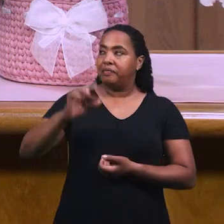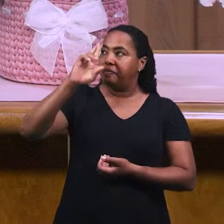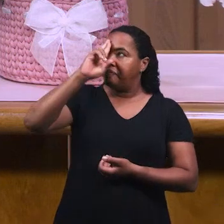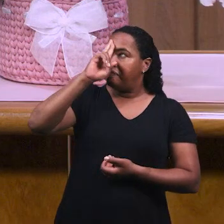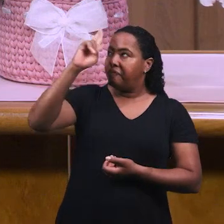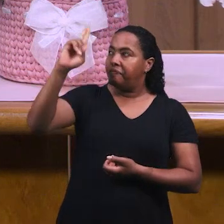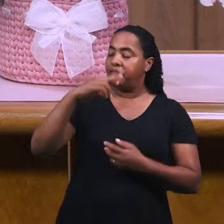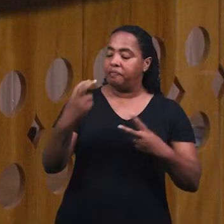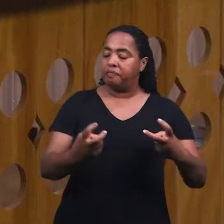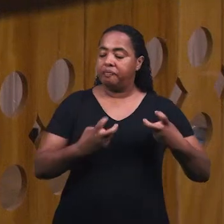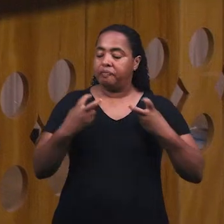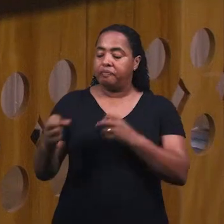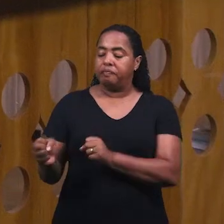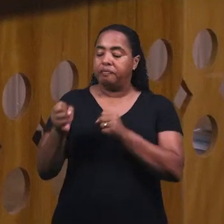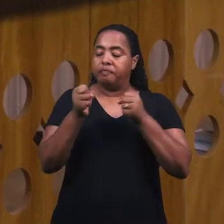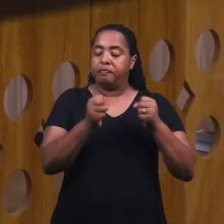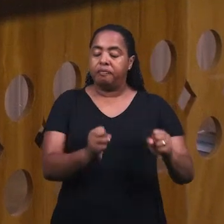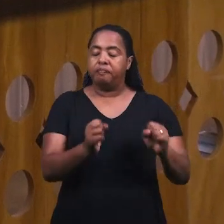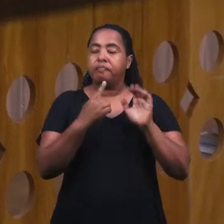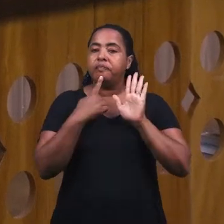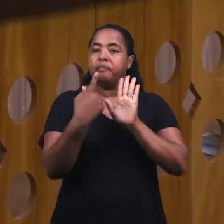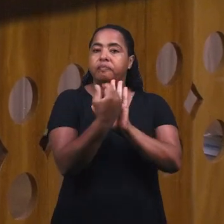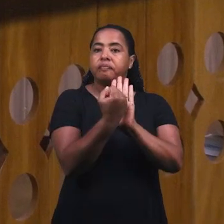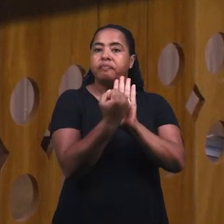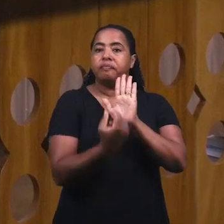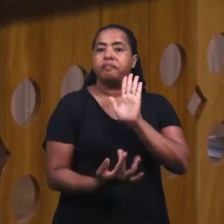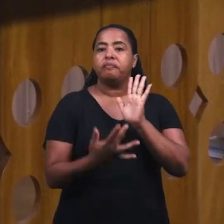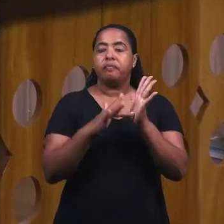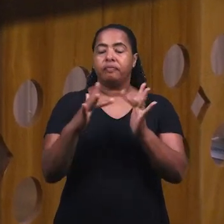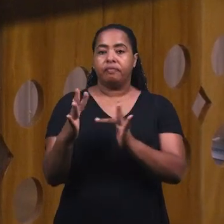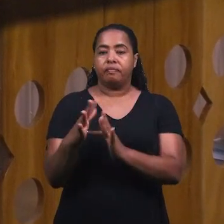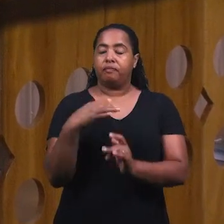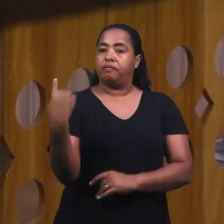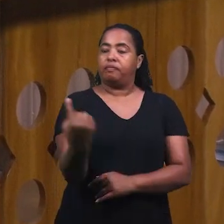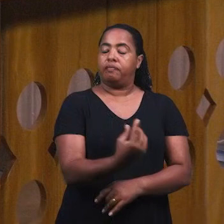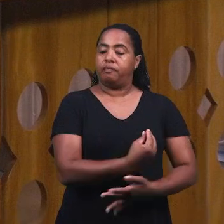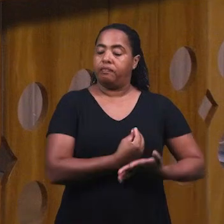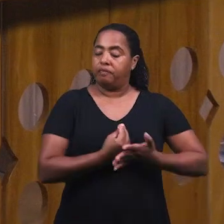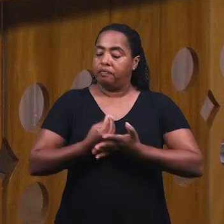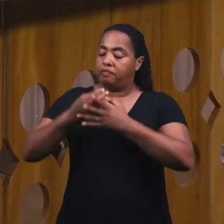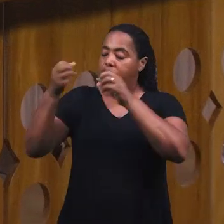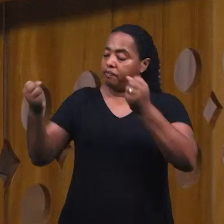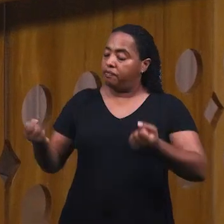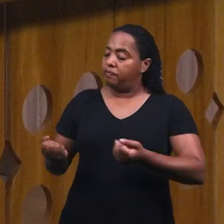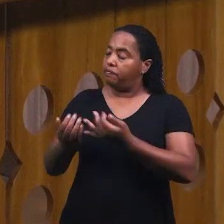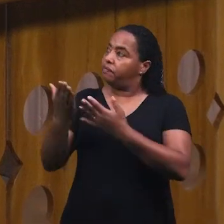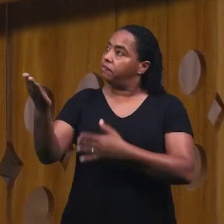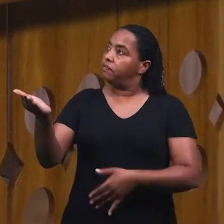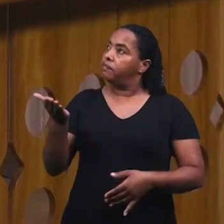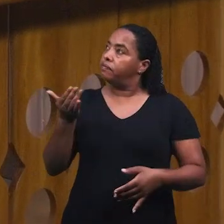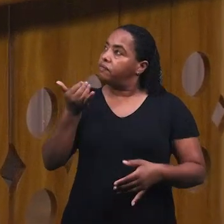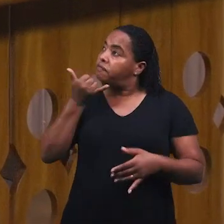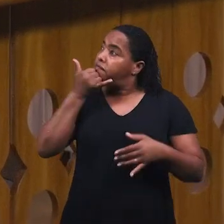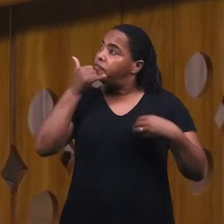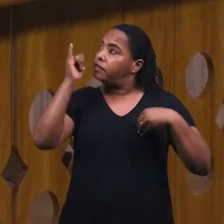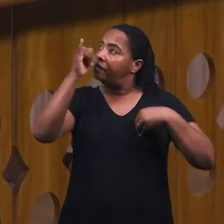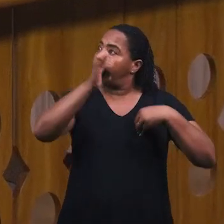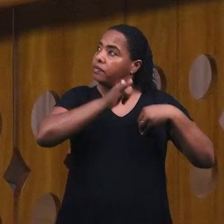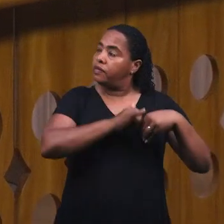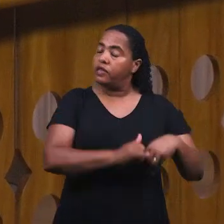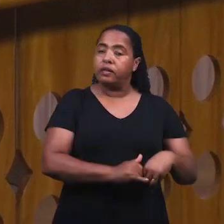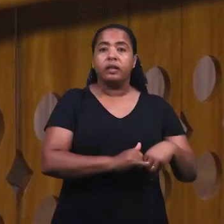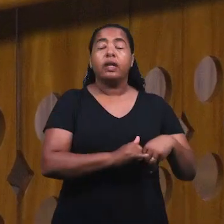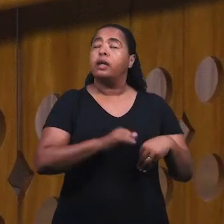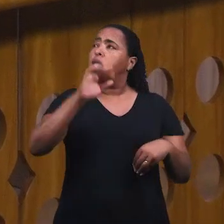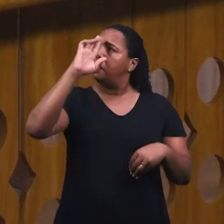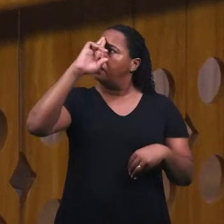Seigneur, nous prions par le pouvoir du sang du Seigneur Jésus. Nous mettons nos vies devant ta présence en demandant le pardon de nos péchés.